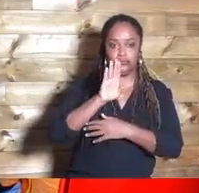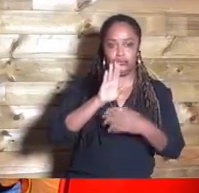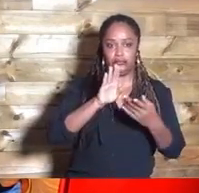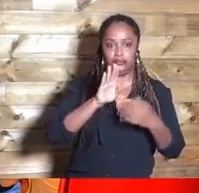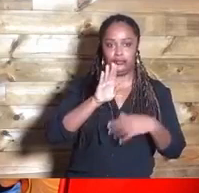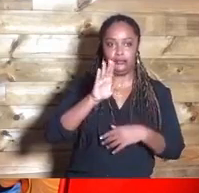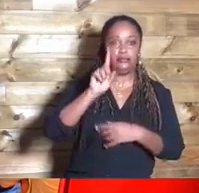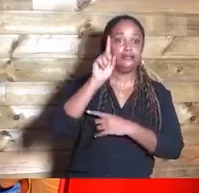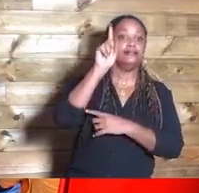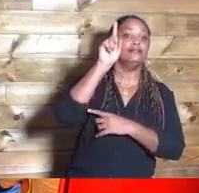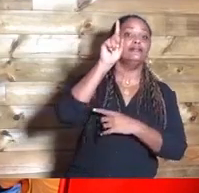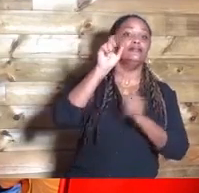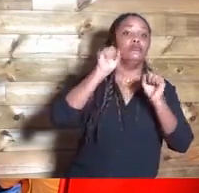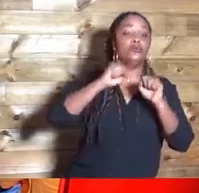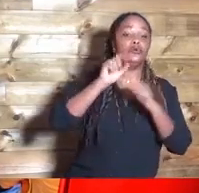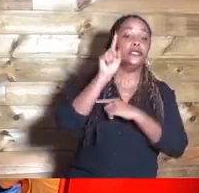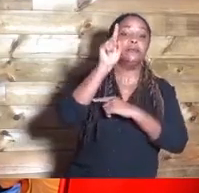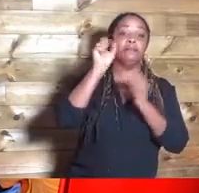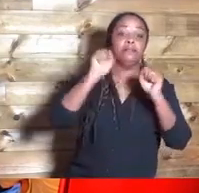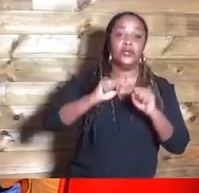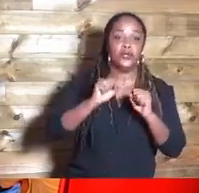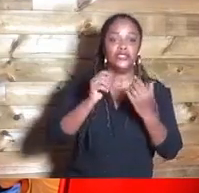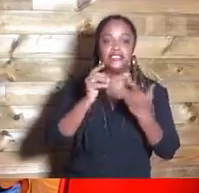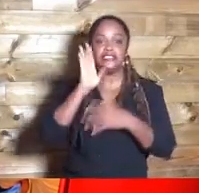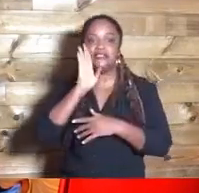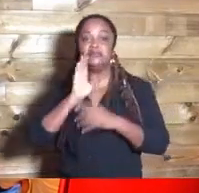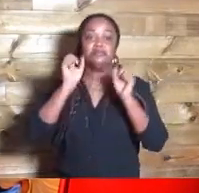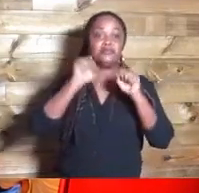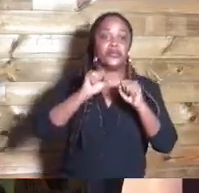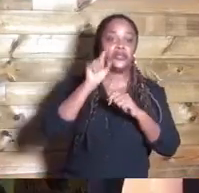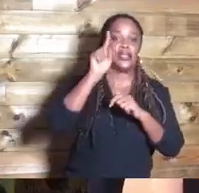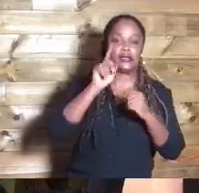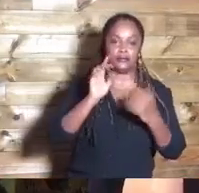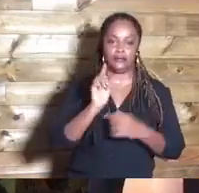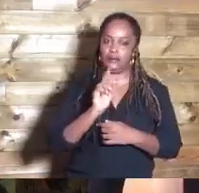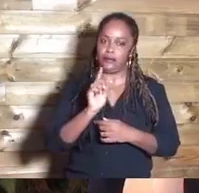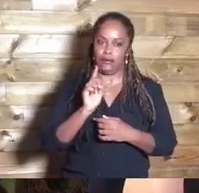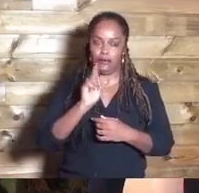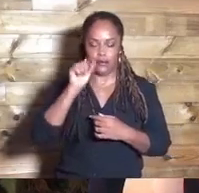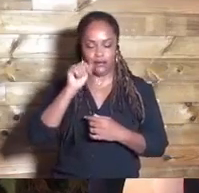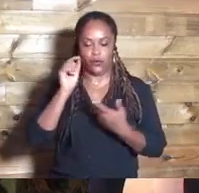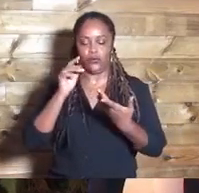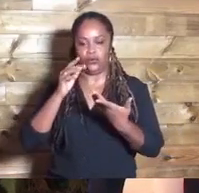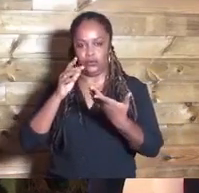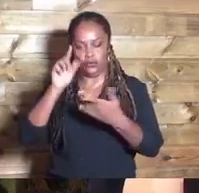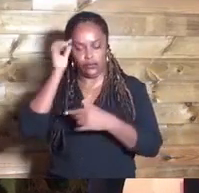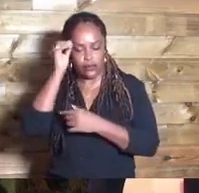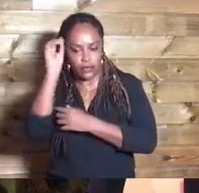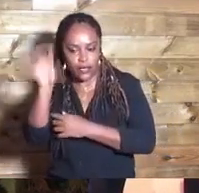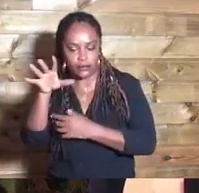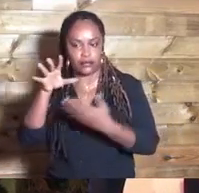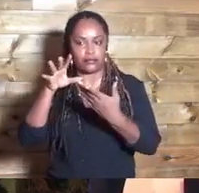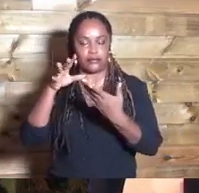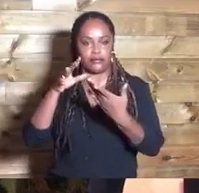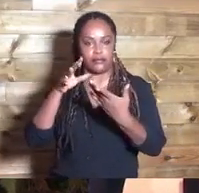pisser. Ils s'émoustillaient en rappelant au peuple qu'ils étaient ceux